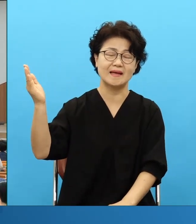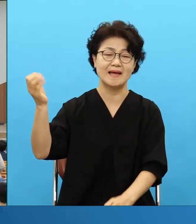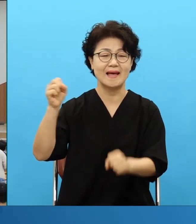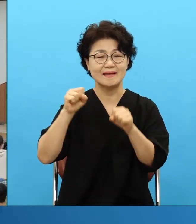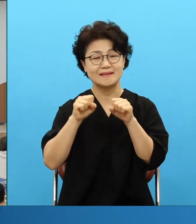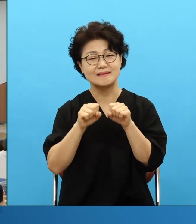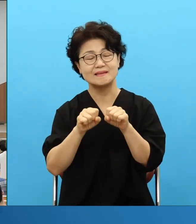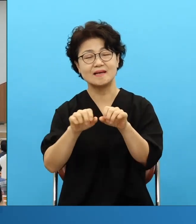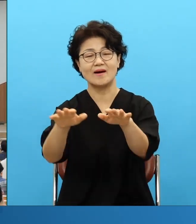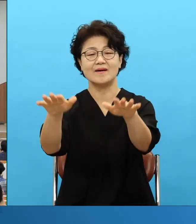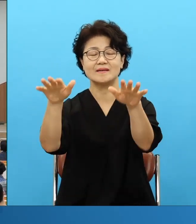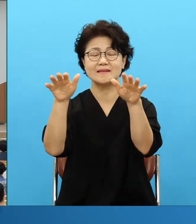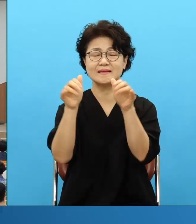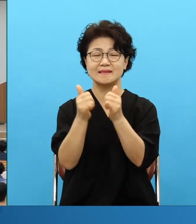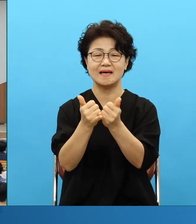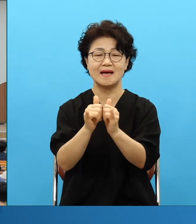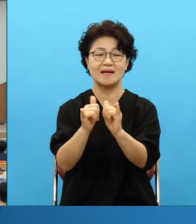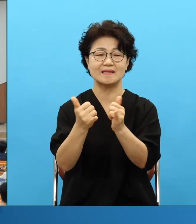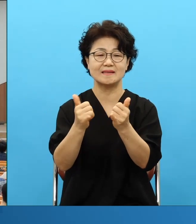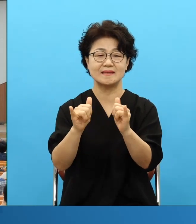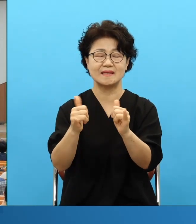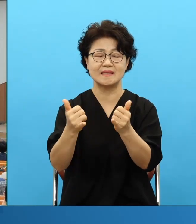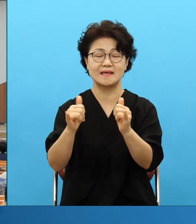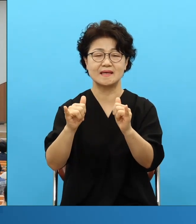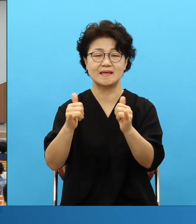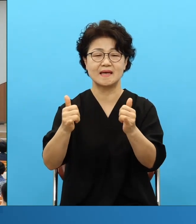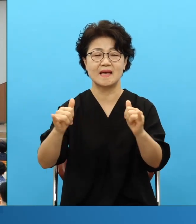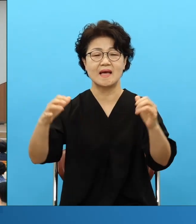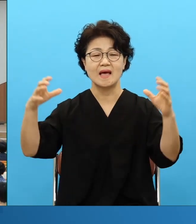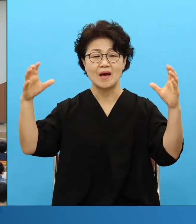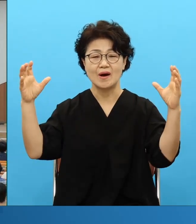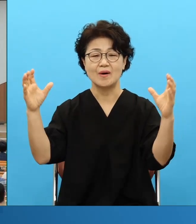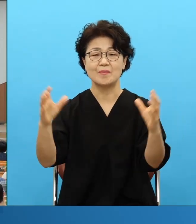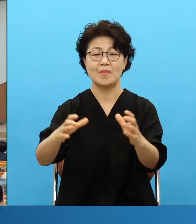선포되네. 흩어진 자들이